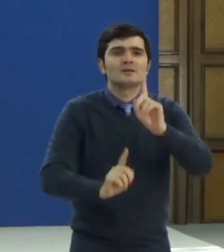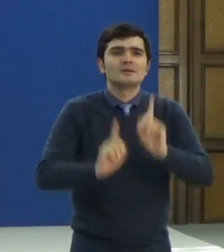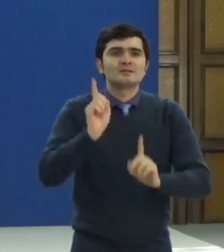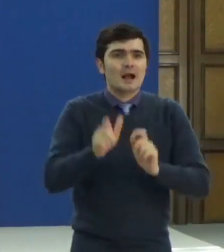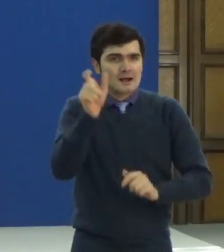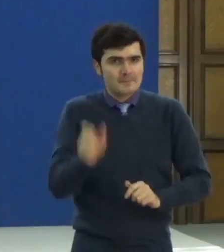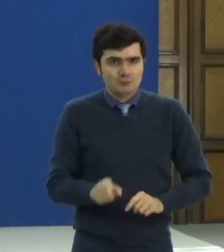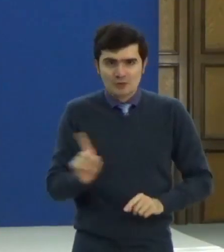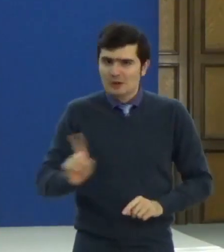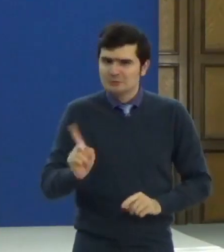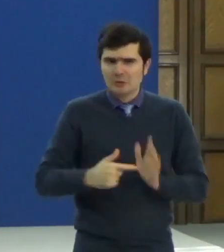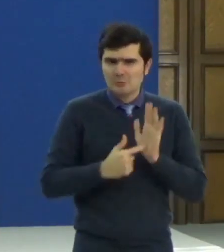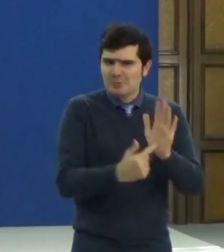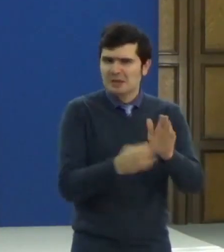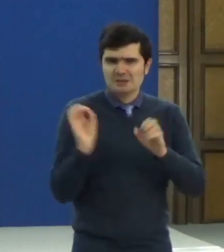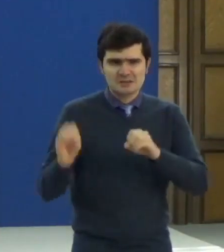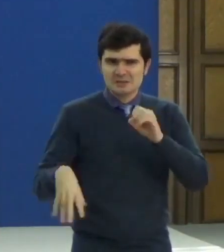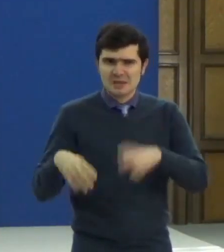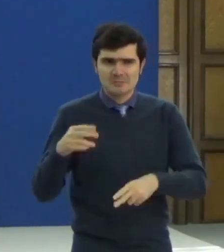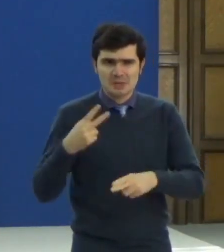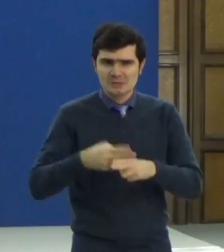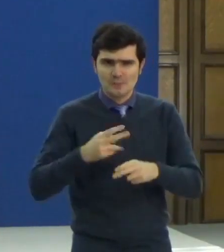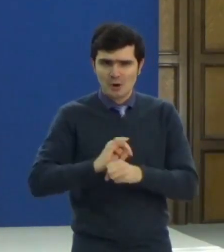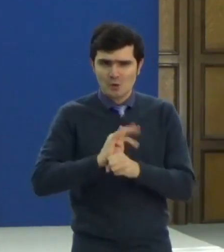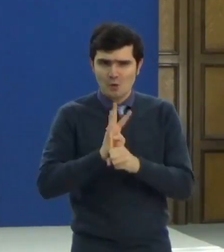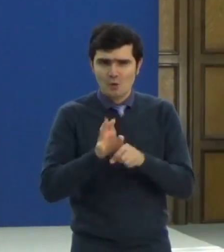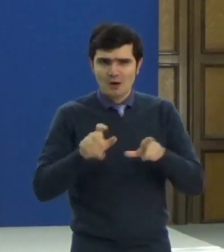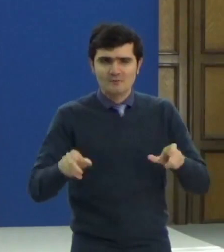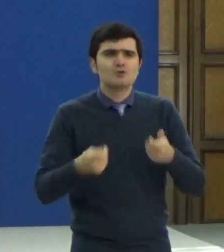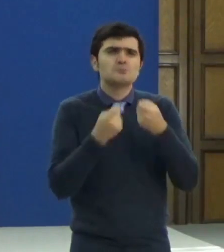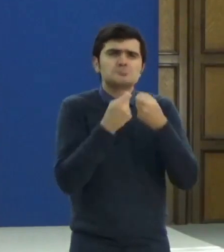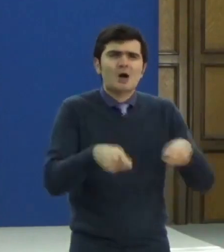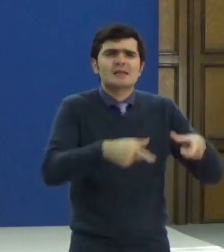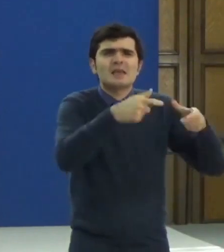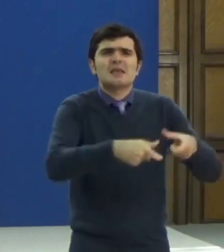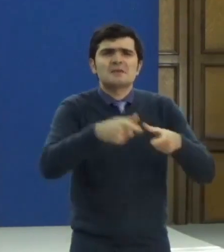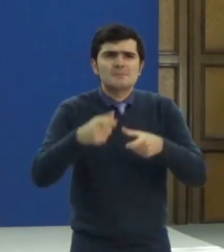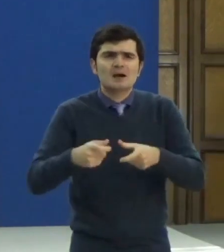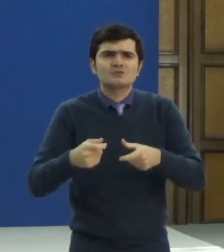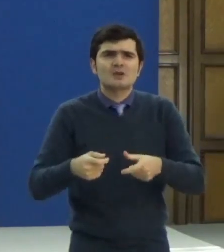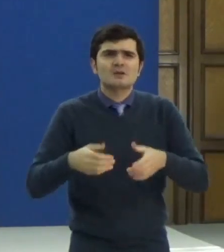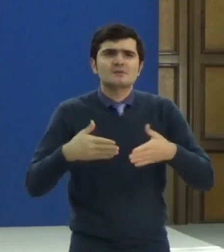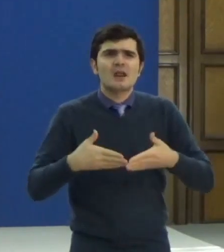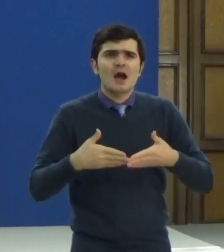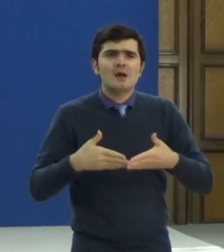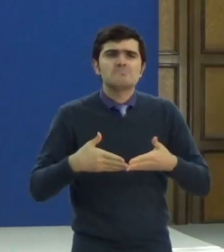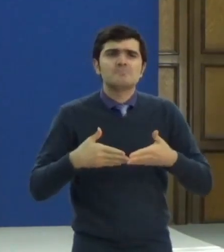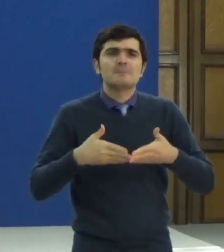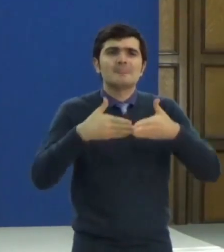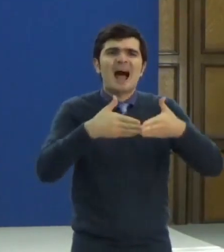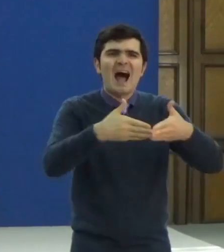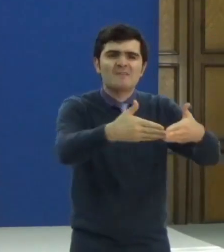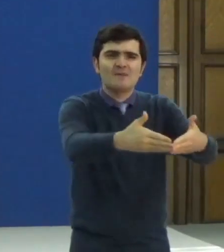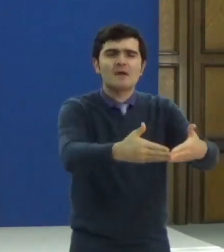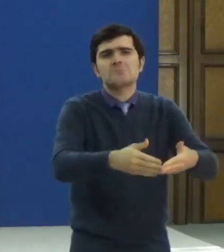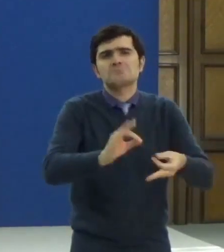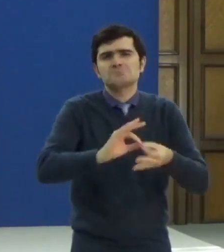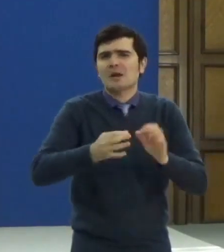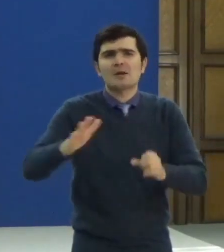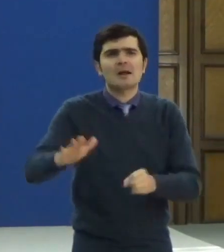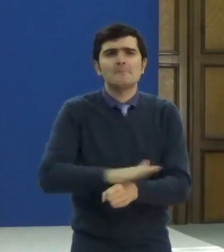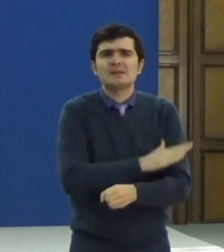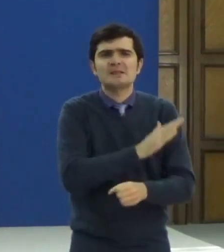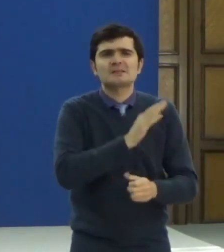COVID-19, toate echipajele de la bordul navelor, fluviale sau maritime, îndeplinesc aceleași condiții ca